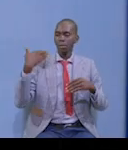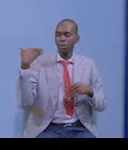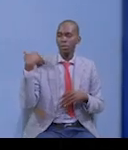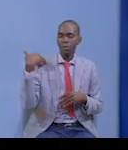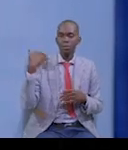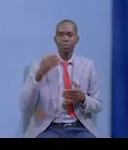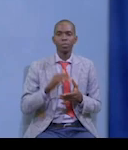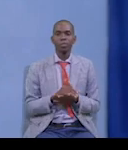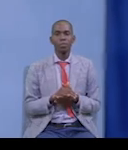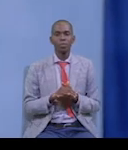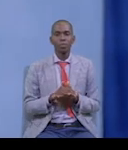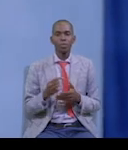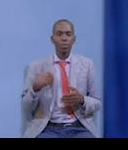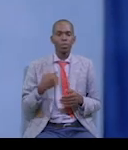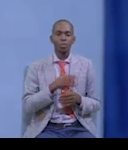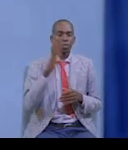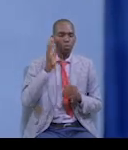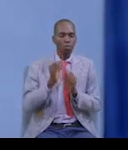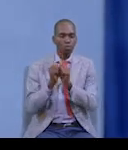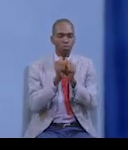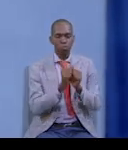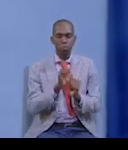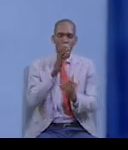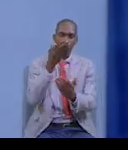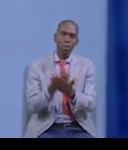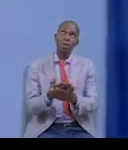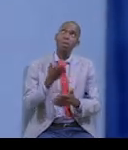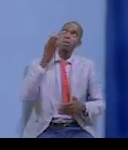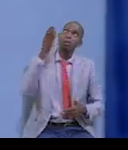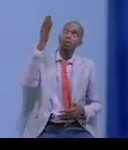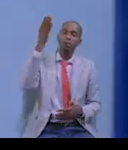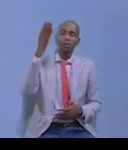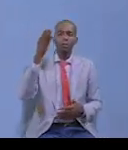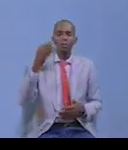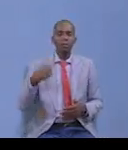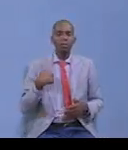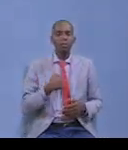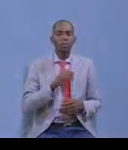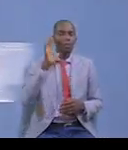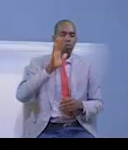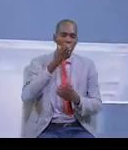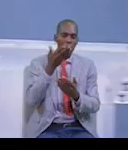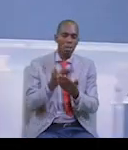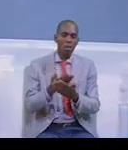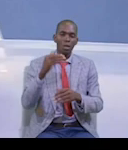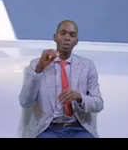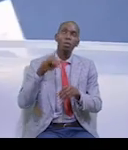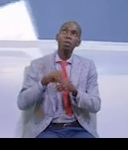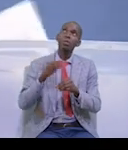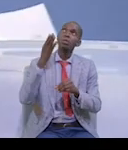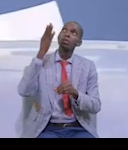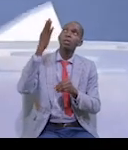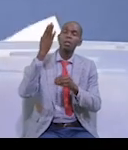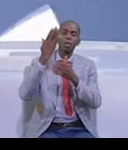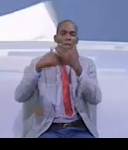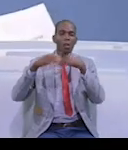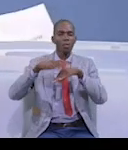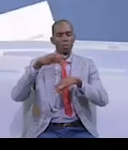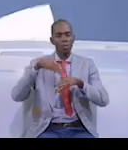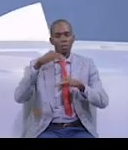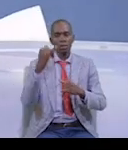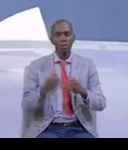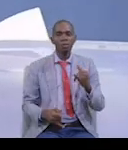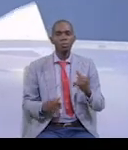ఎక్కాలి. We'll get there. మనం అక్కడికి వెళ్ళిపోతాం. We'll get to our final destination. అప్పుడు మనం చివరి గమ్యస్థానాన్ని